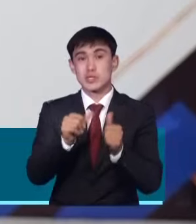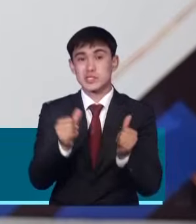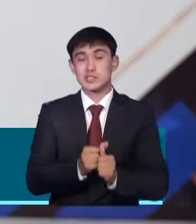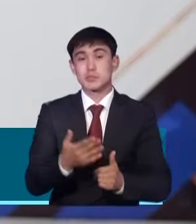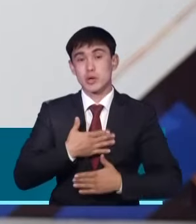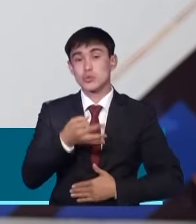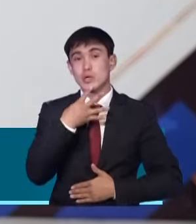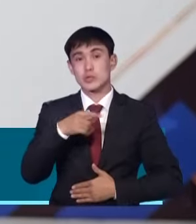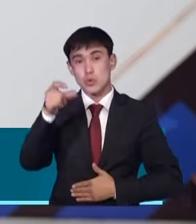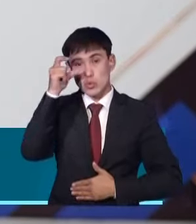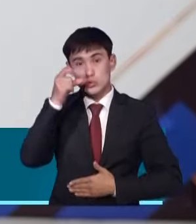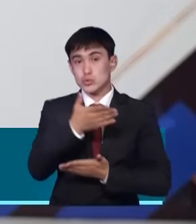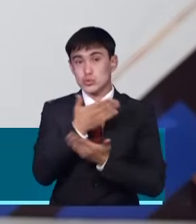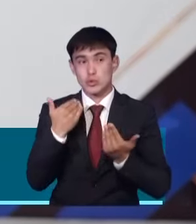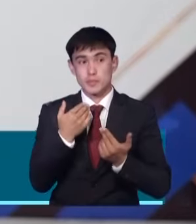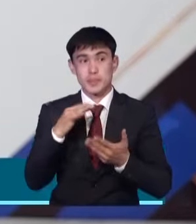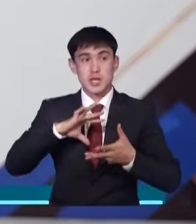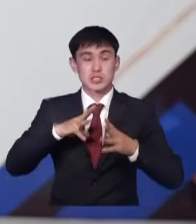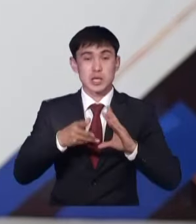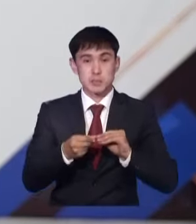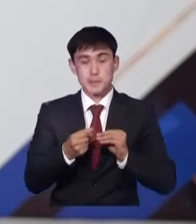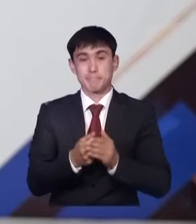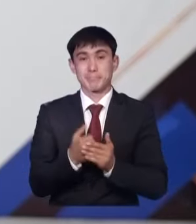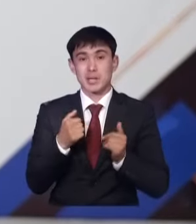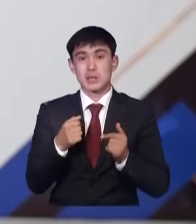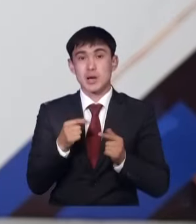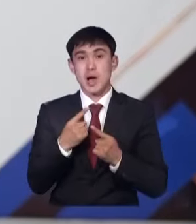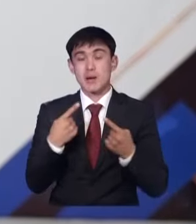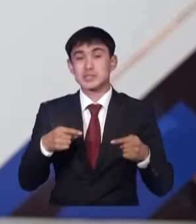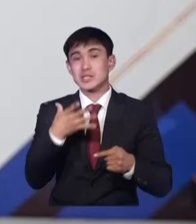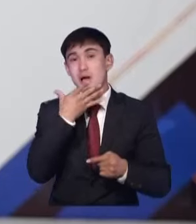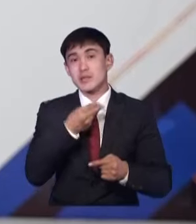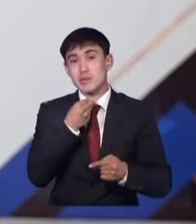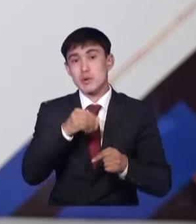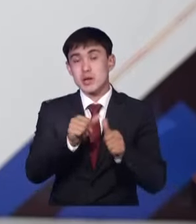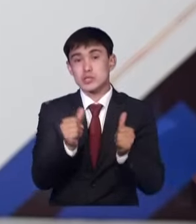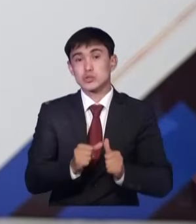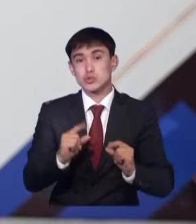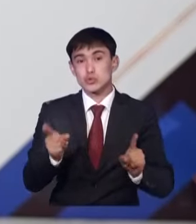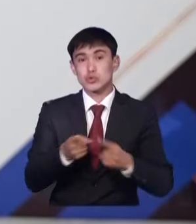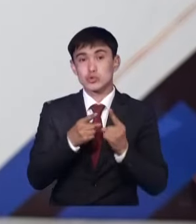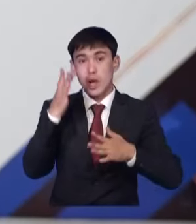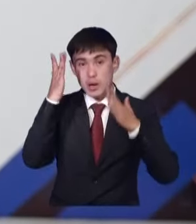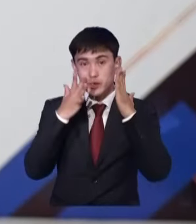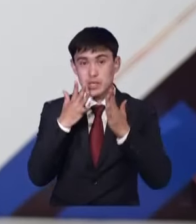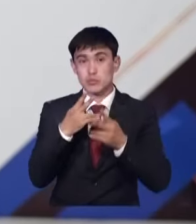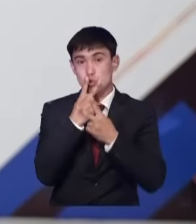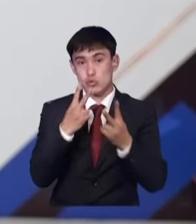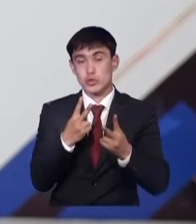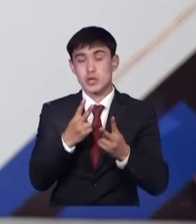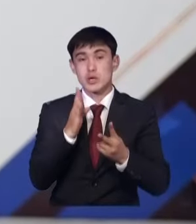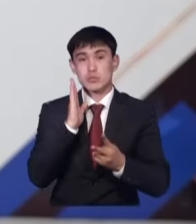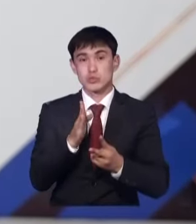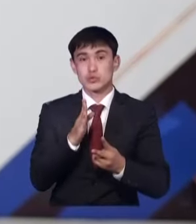онда оның көзілдірігі жоқ. Жалпы әрине, бұдан да әдемі ескерткіш тұрғызуды армандаймын, соны көруге Құдай